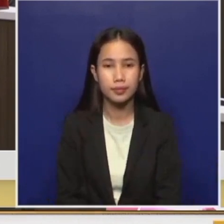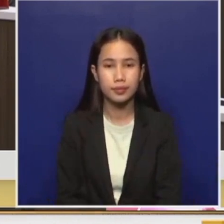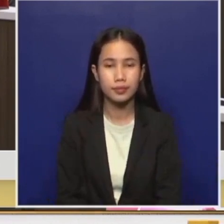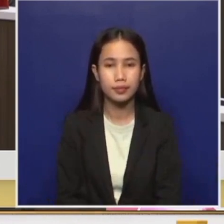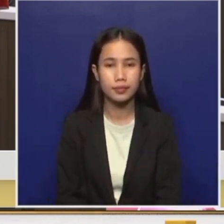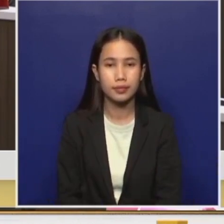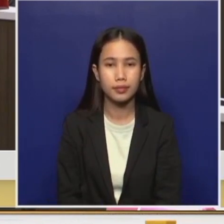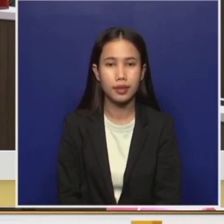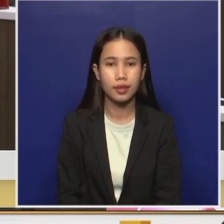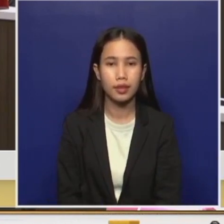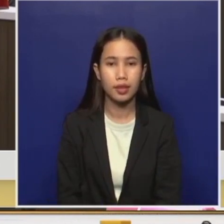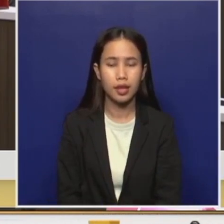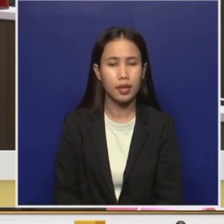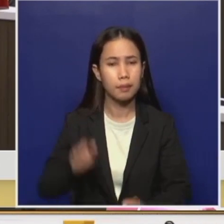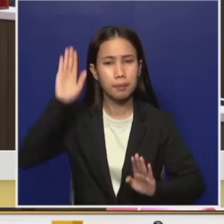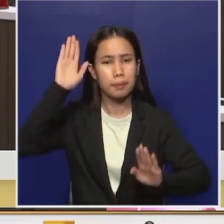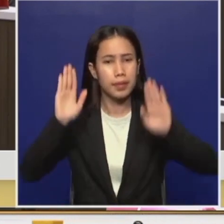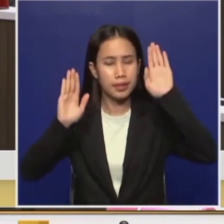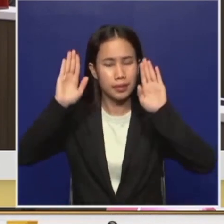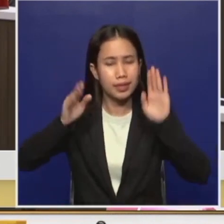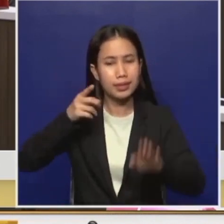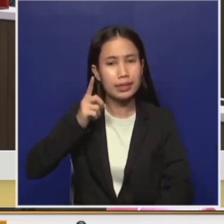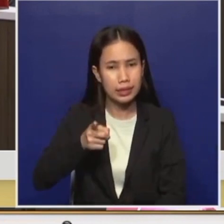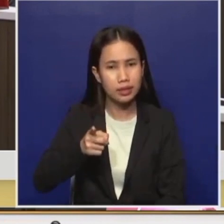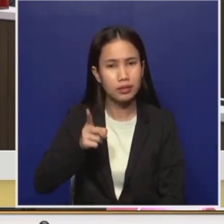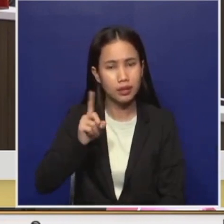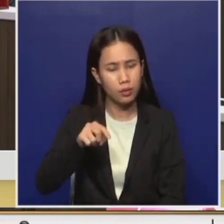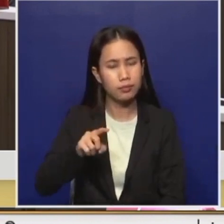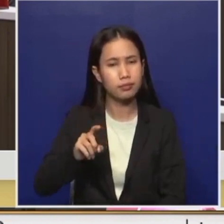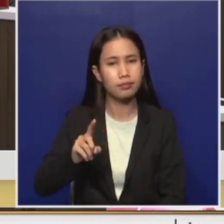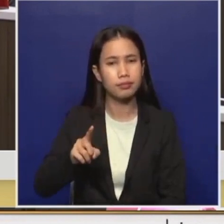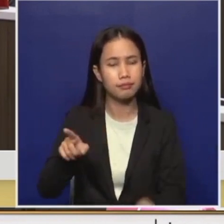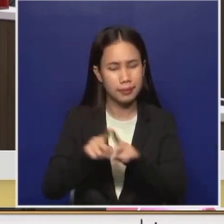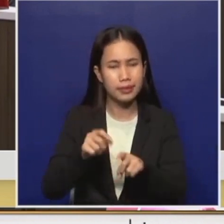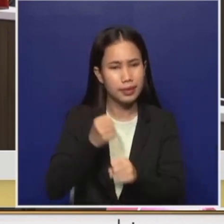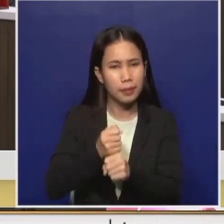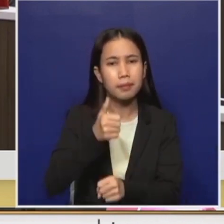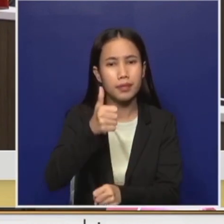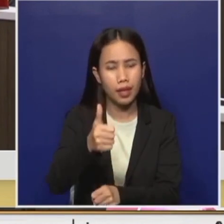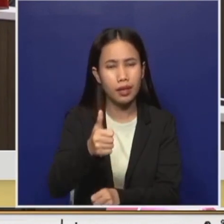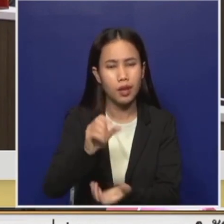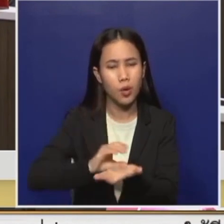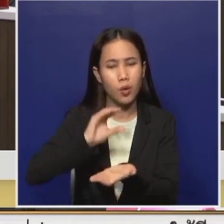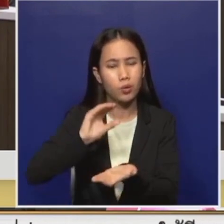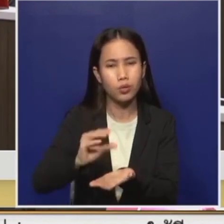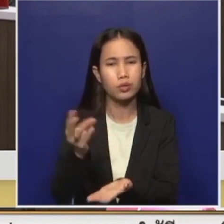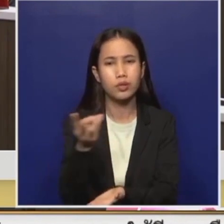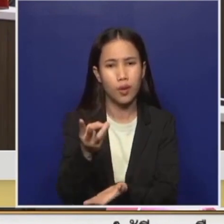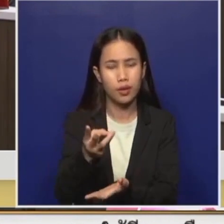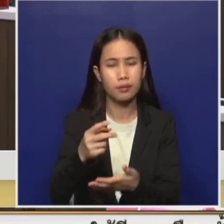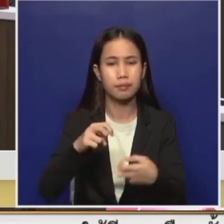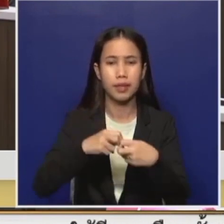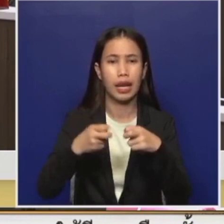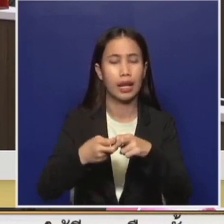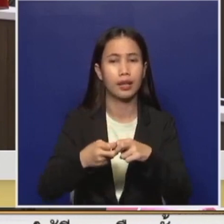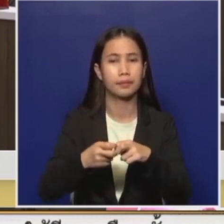ให้มเป็ประชาที่ประตายอย่แท้จริงเี่ยผมวเปนการลงทุนที่ไม่ยากเลยน้อยมากความสนเสียก็ไม่เกิดขึ้น